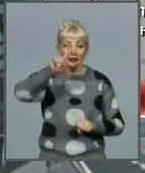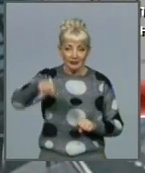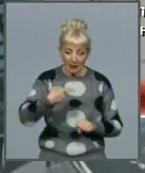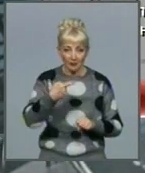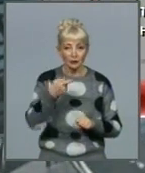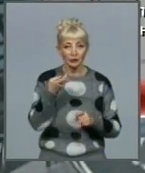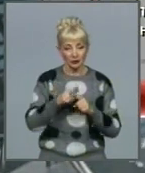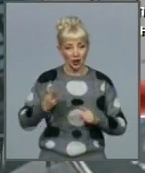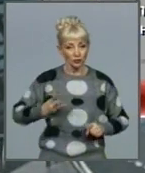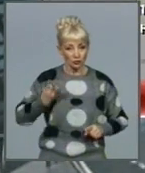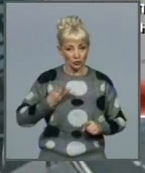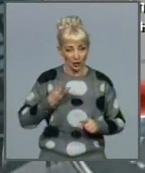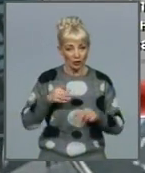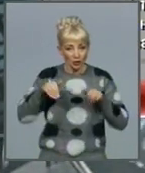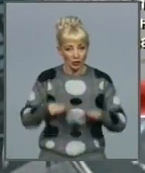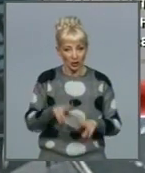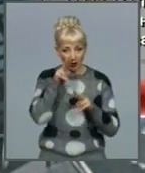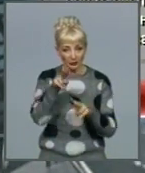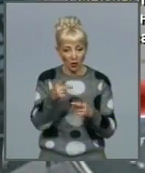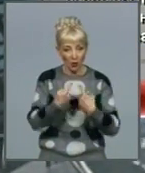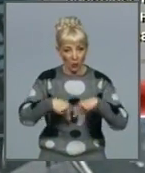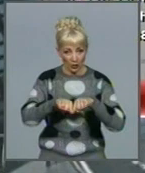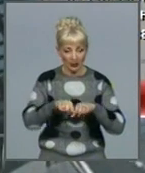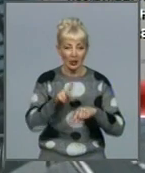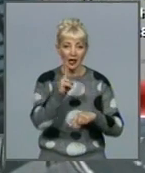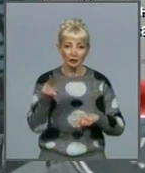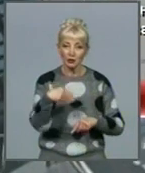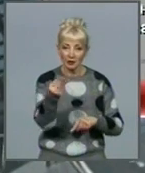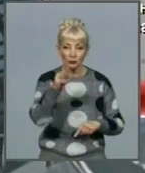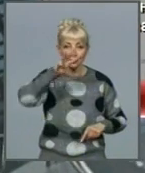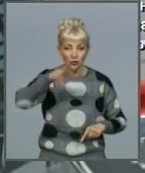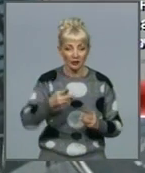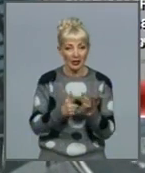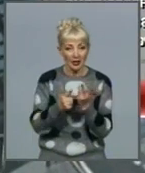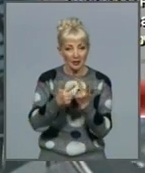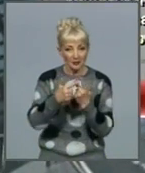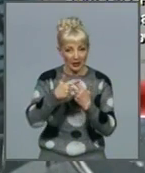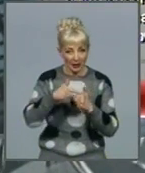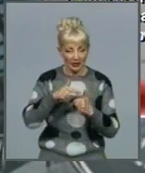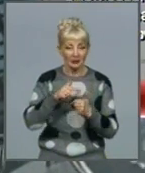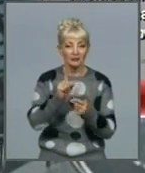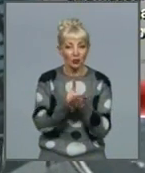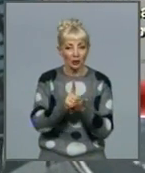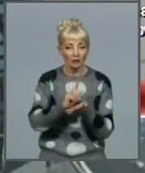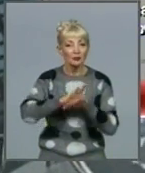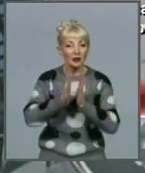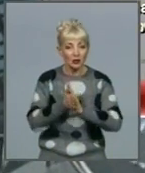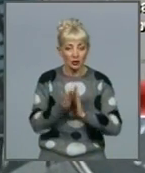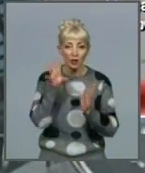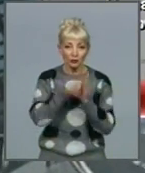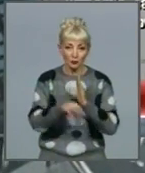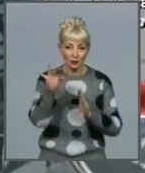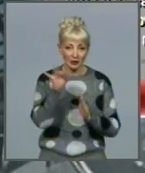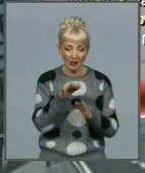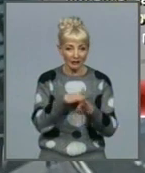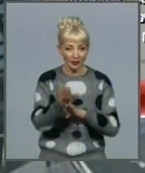контролюючих органів про накладення штрафів. Закріплюють перелік податкових порушень контролюючих органів, в тому числі недотримання процедури